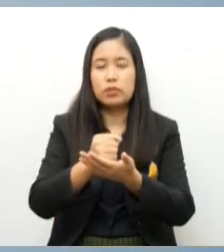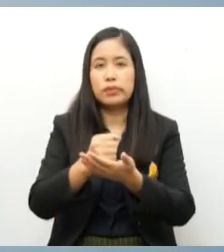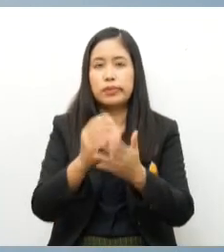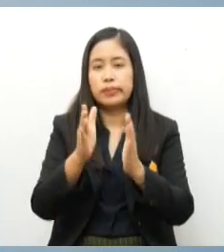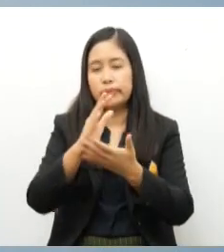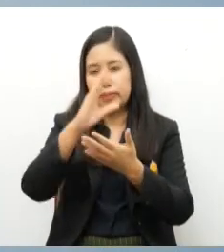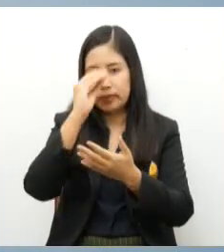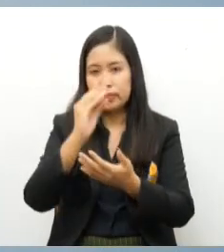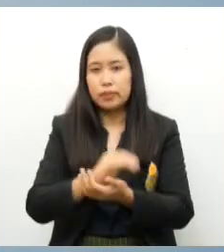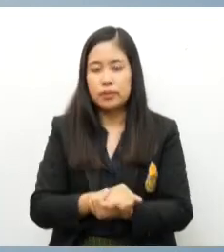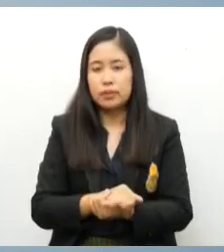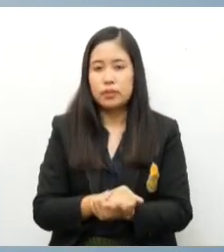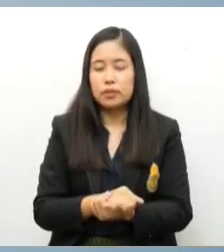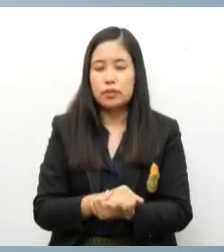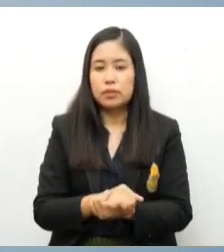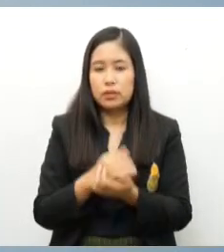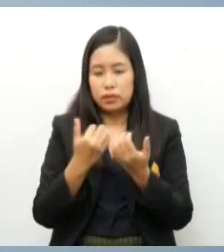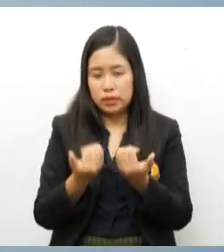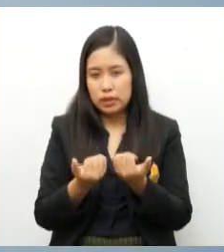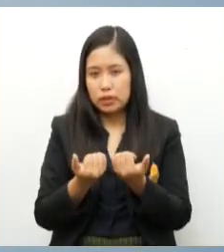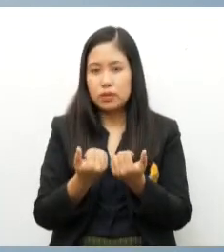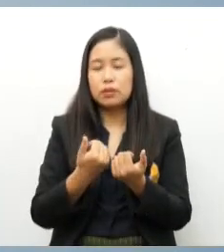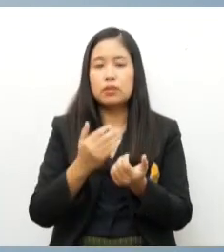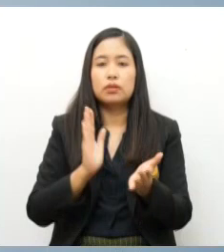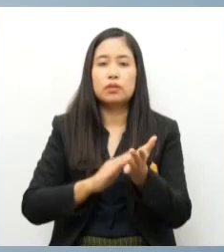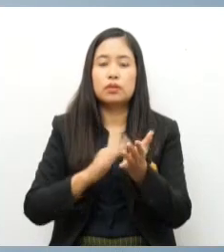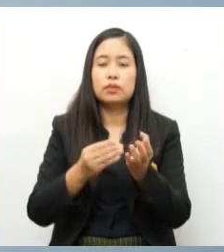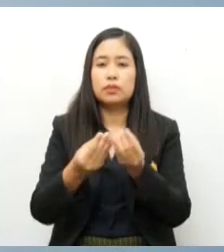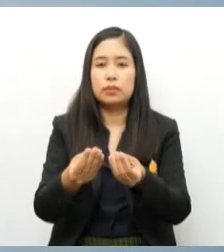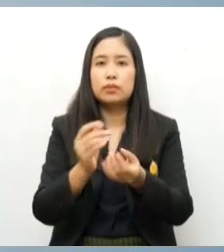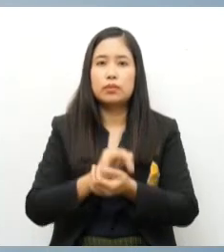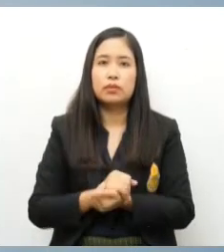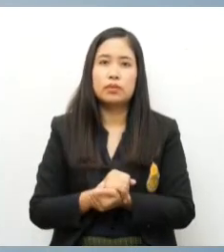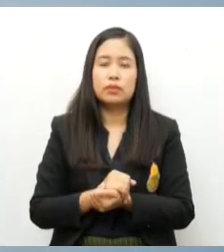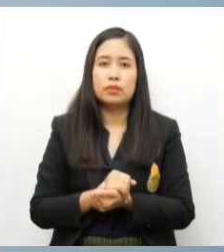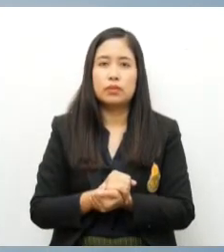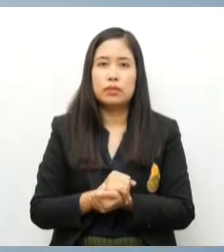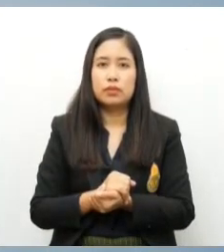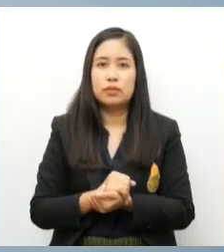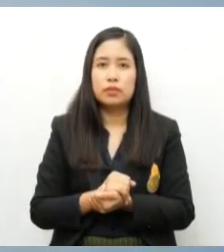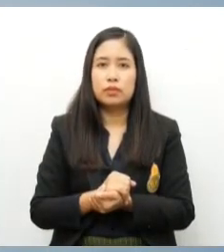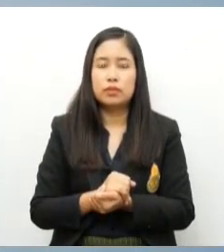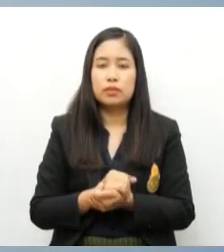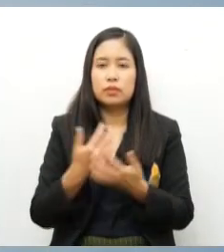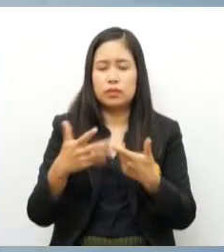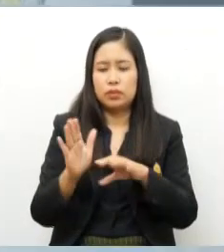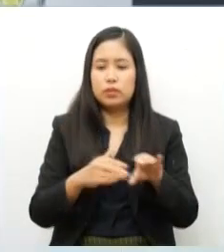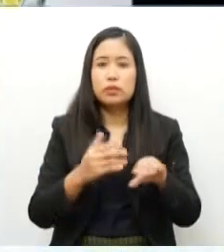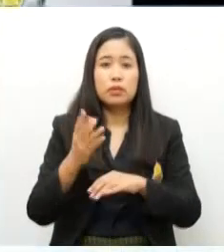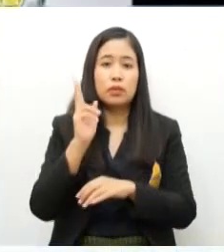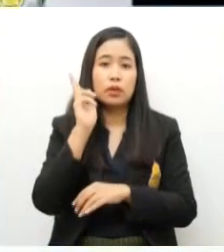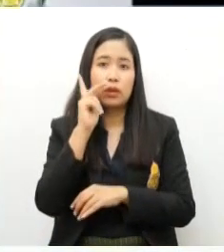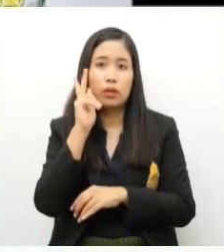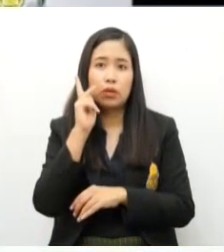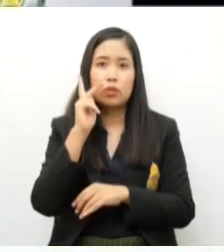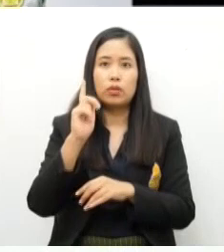ครับอันนี้ก็เป็นสิ่งที่อยากชื่นชมนะครับครับอีกเรื่องนึงก็จะเป็นข่าวที่ส่งไปยังเพื่อน